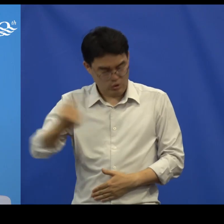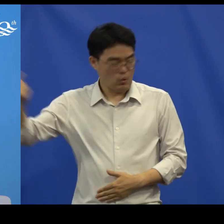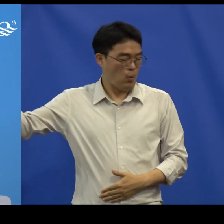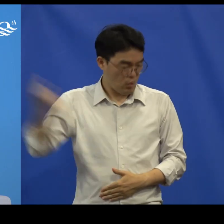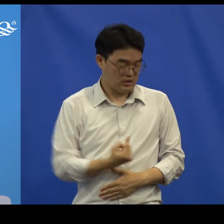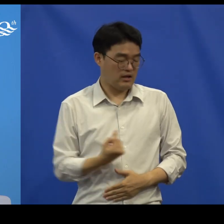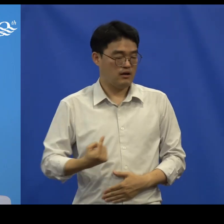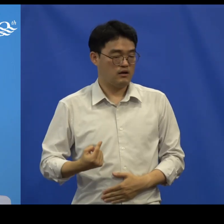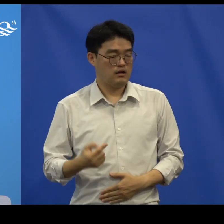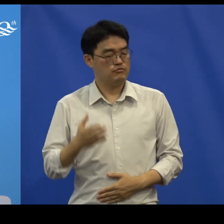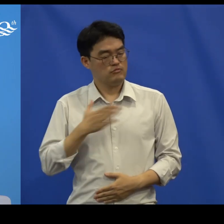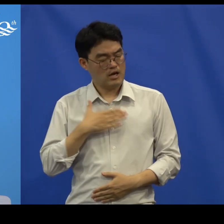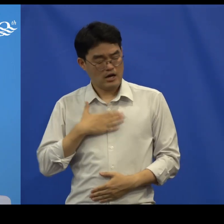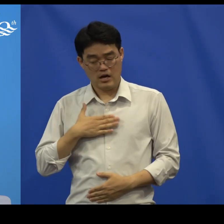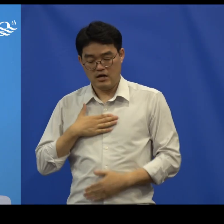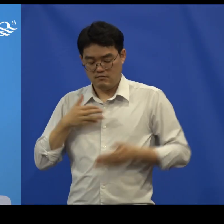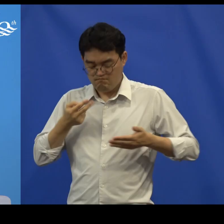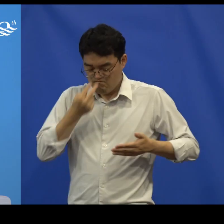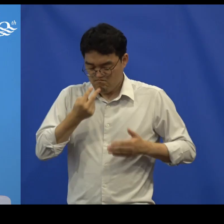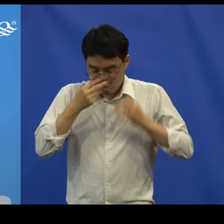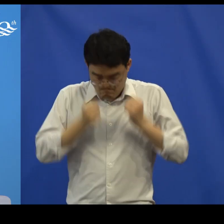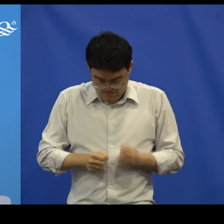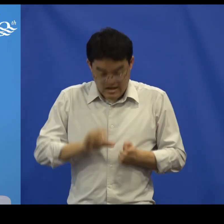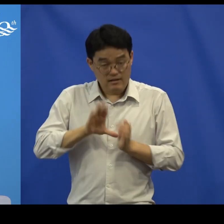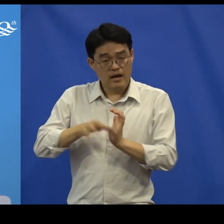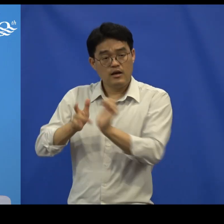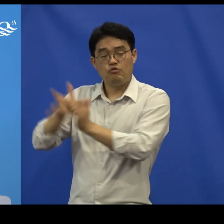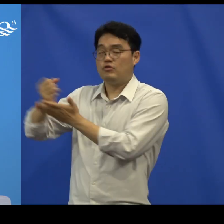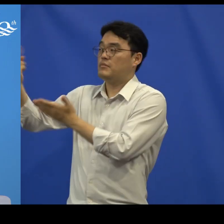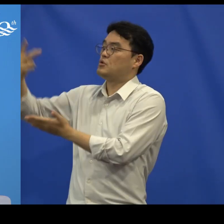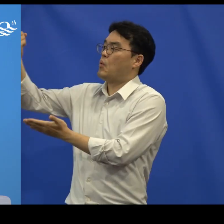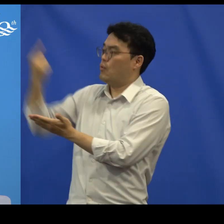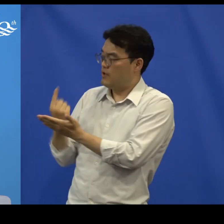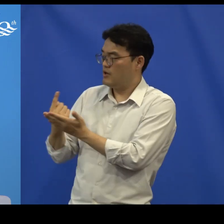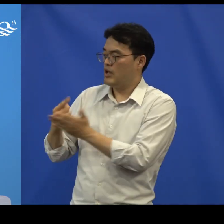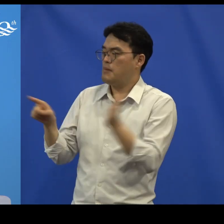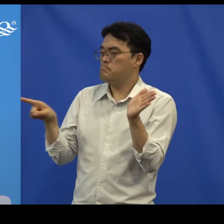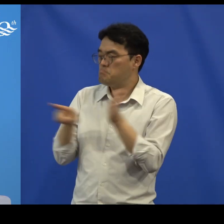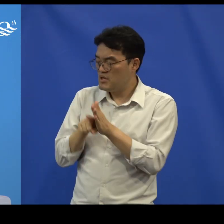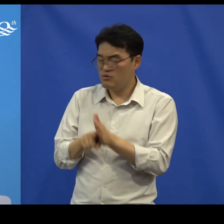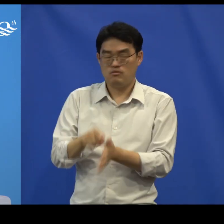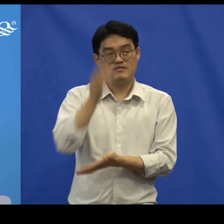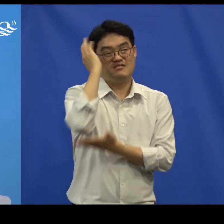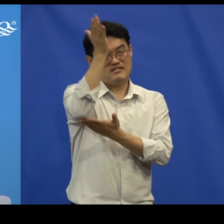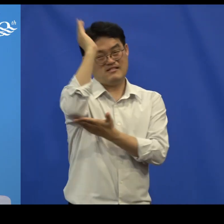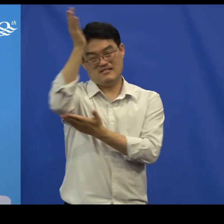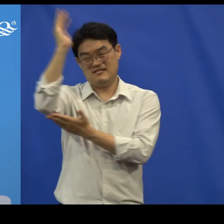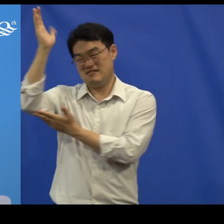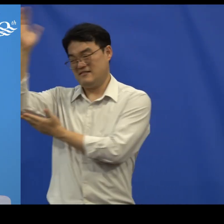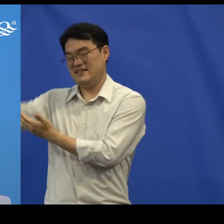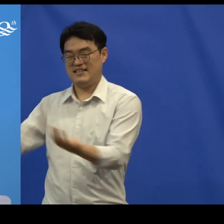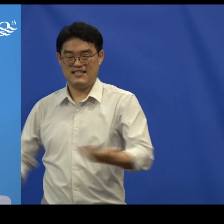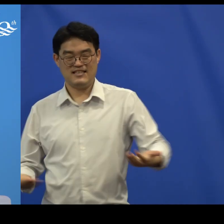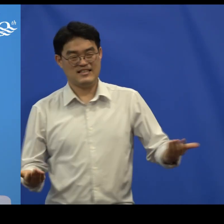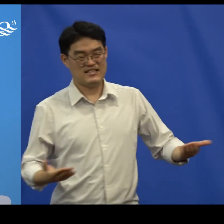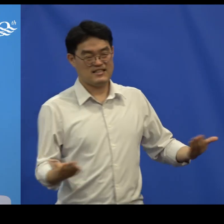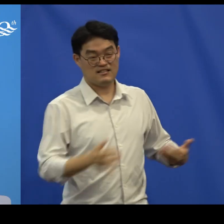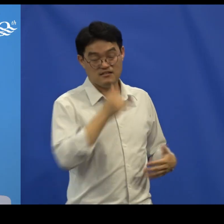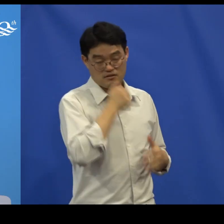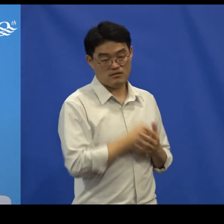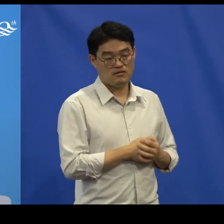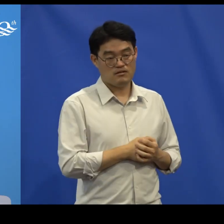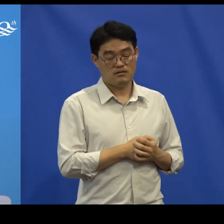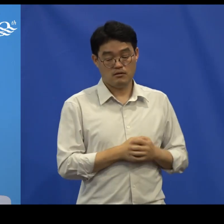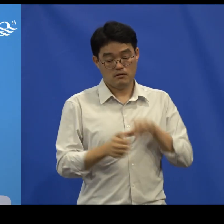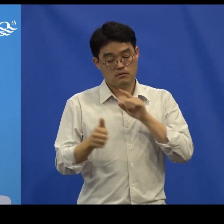것을 믿고 목회를 한 거예요. 그러니까 그 교회 가보면, 이 갈보리 채플에 가면은 교회 건물이 굉장히 사람들이